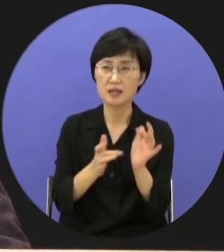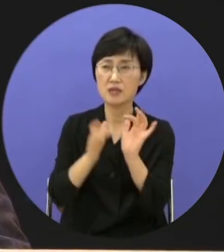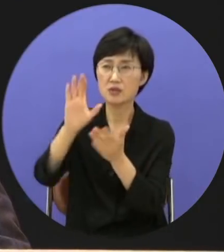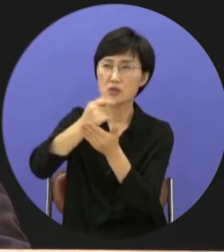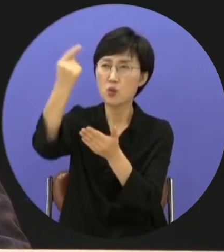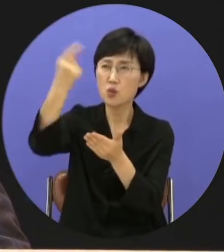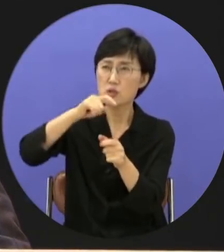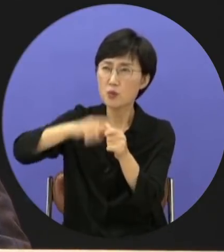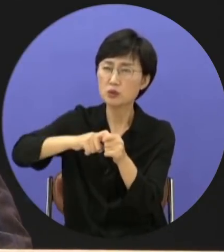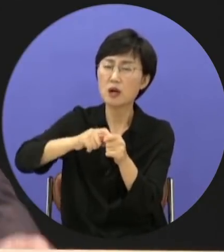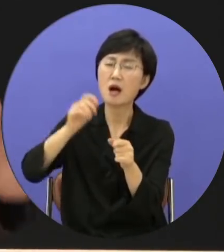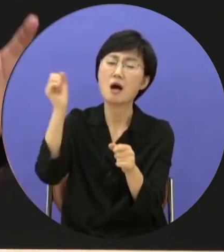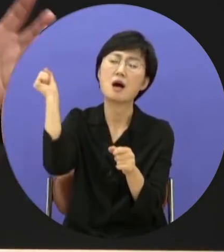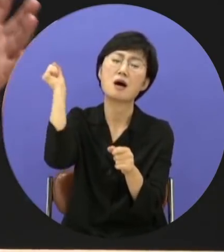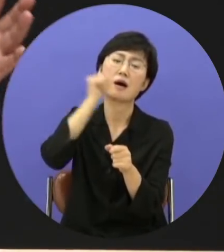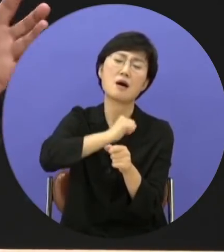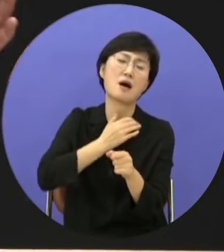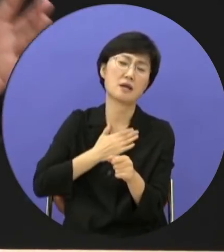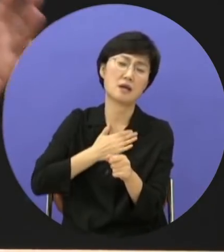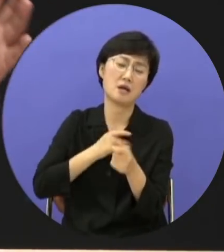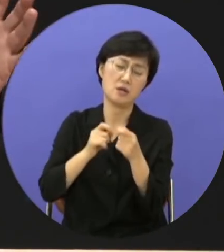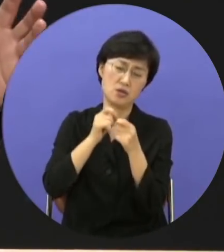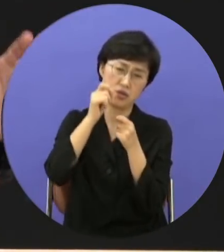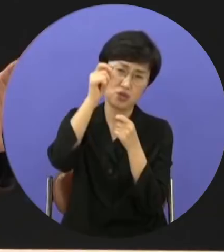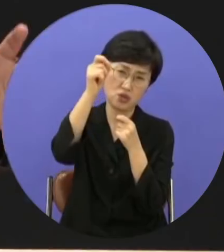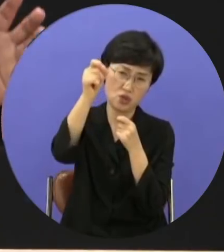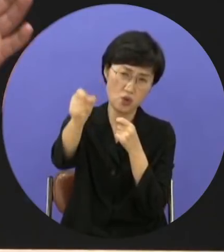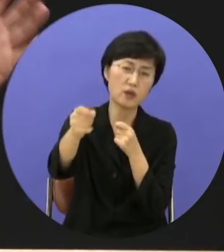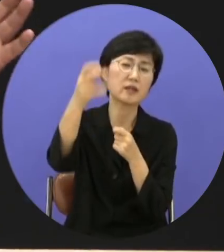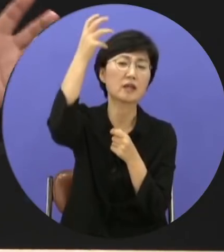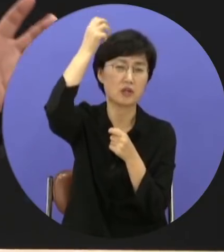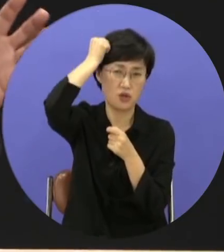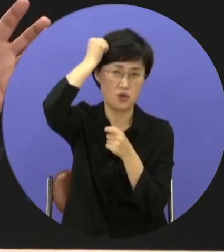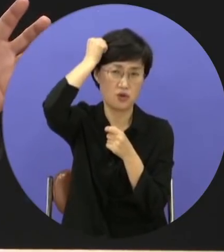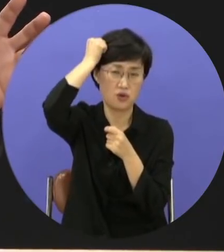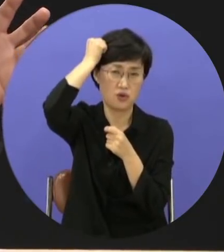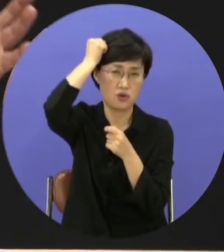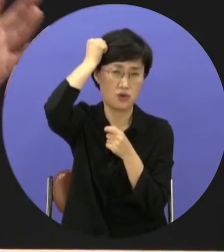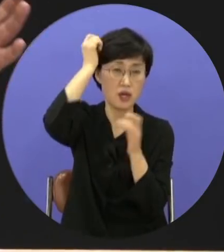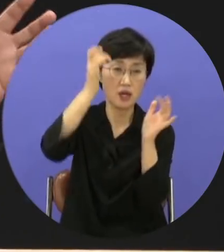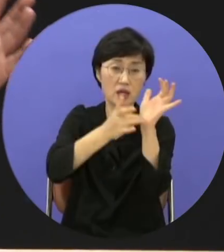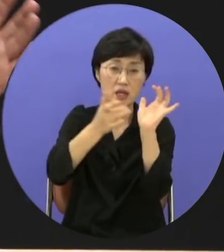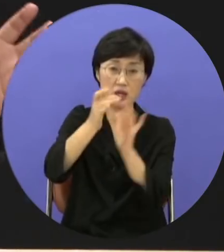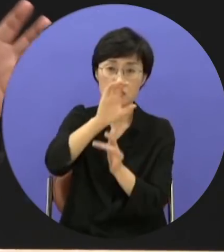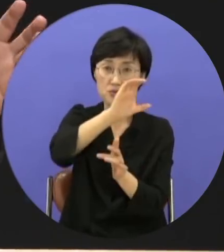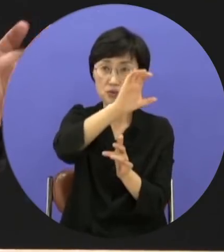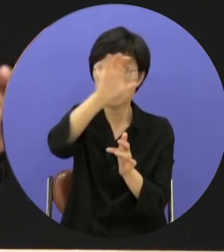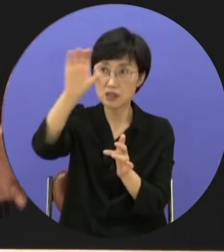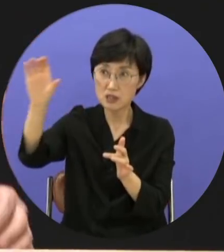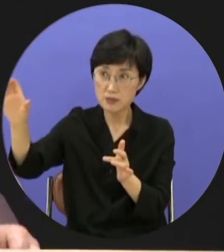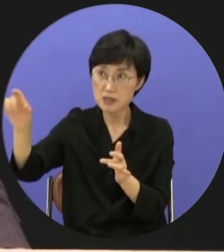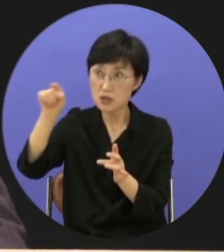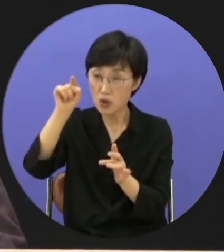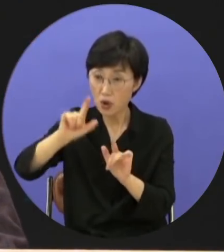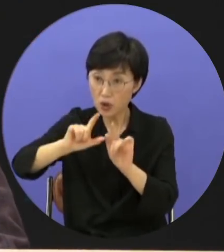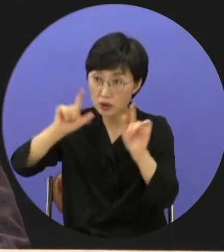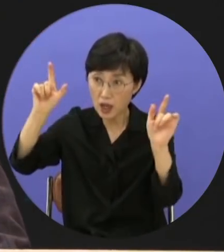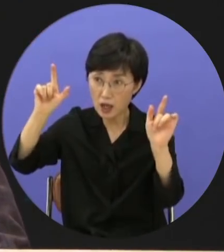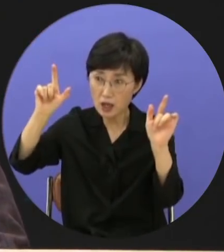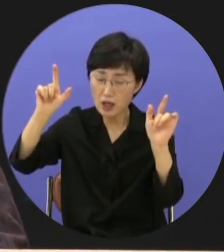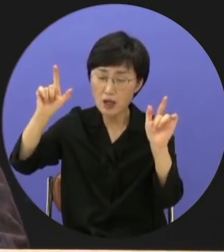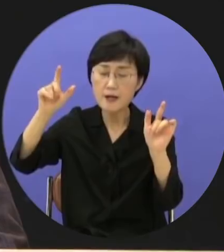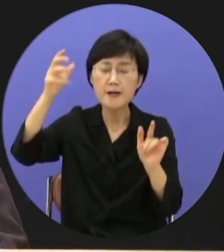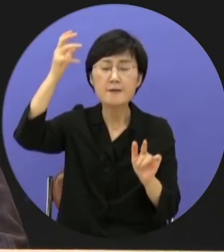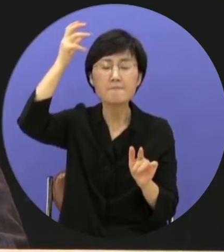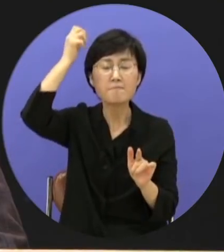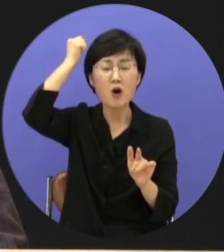Because this becomes our background. 영원한 크리스마스는 나에게 배경이 되기 때문에 어떤 일이 벌어집니까? That eternal Christmas becomes